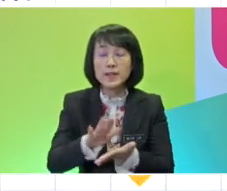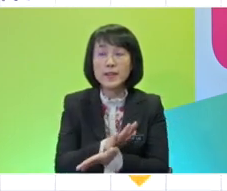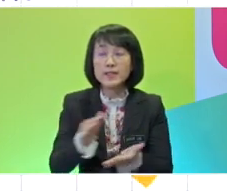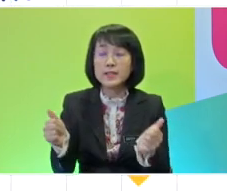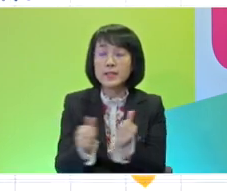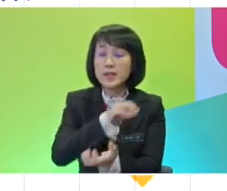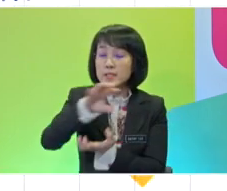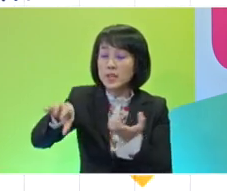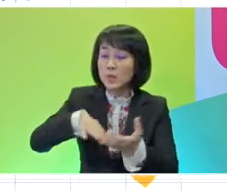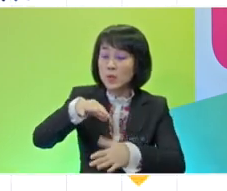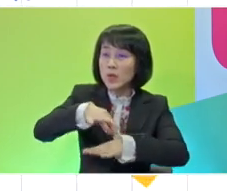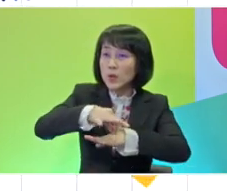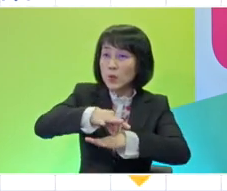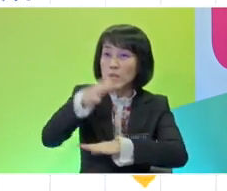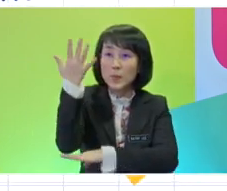oleh